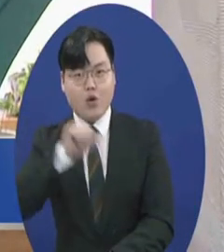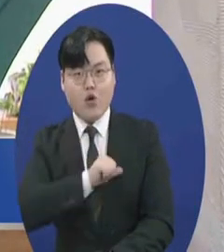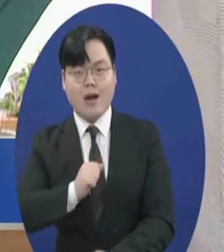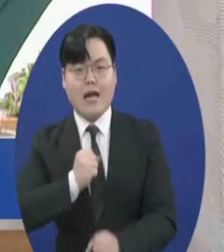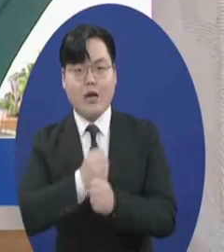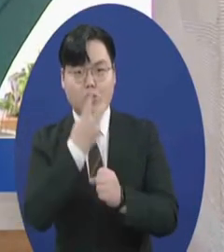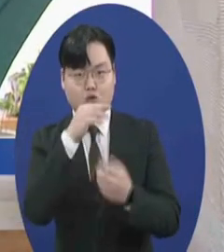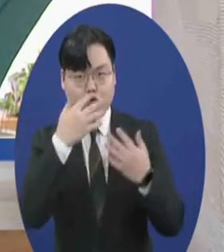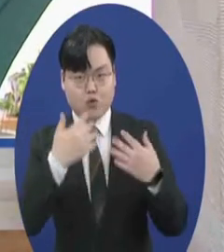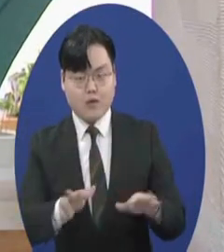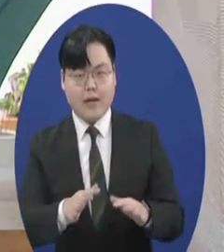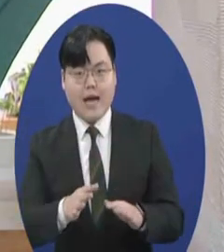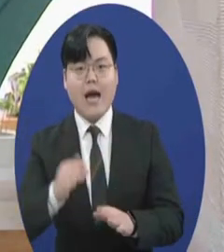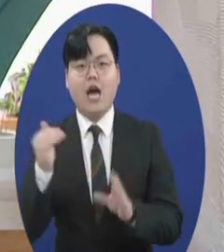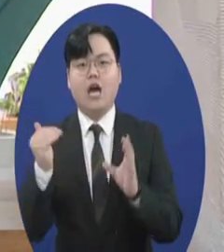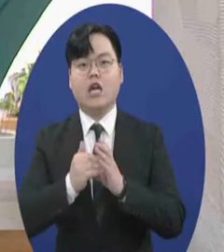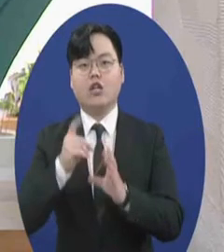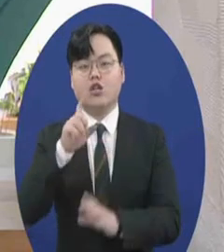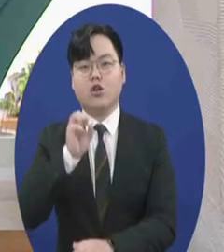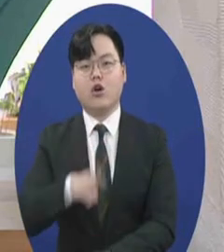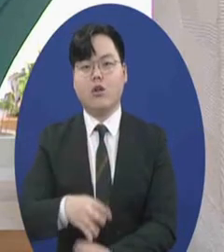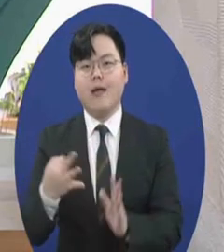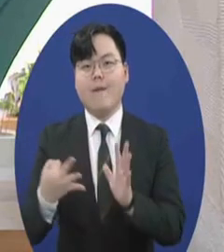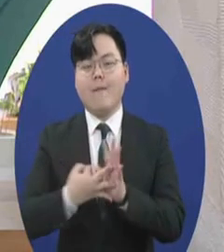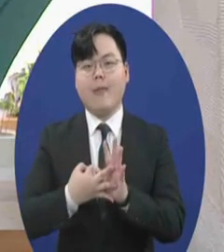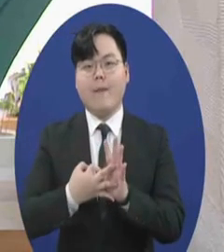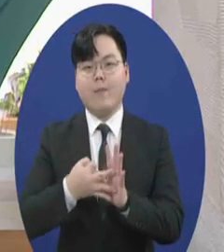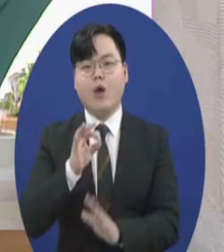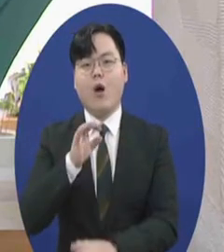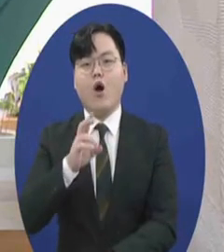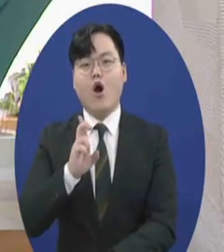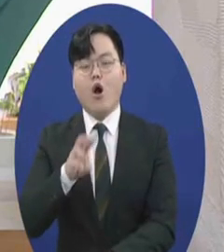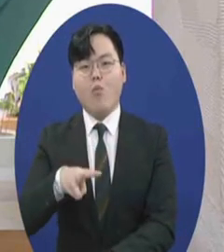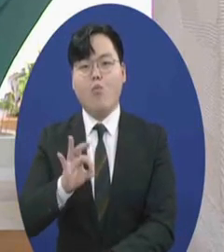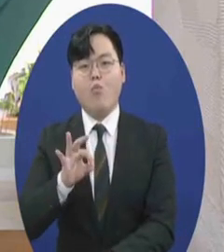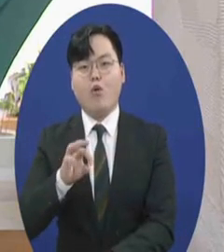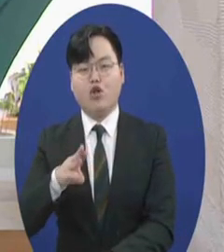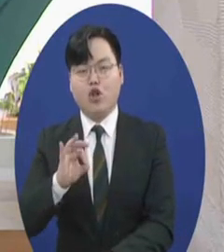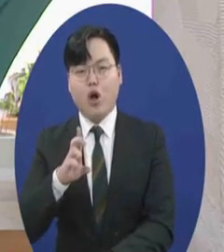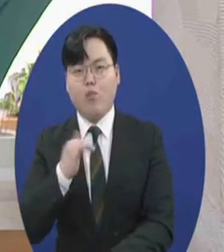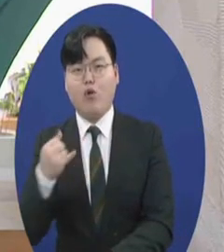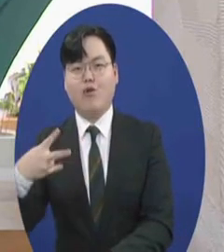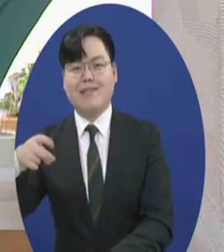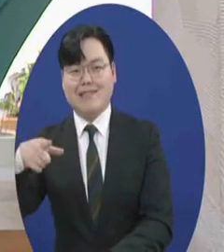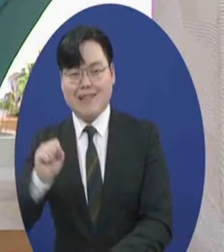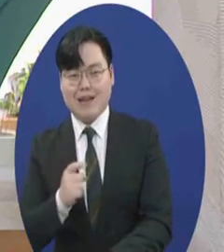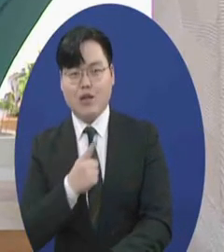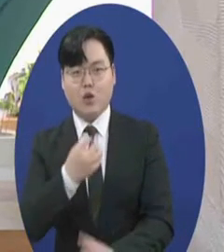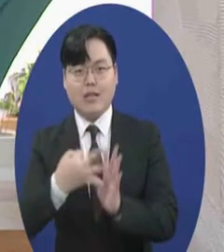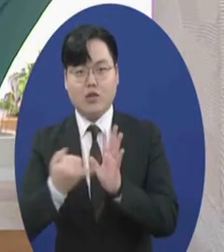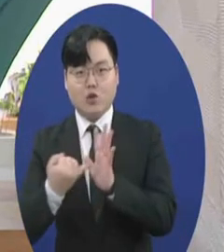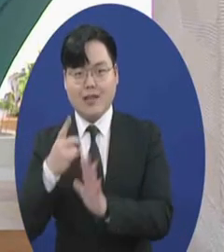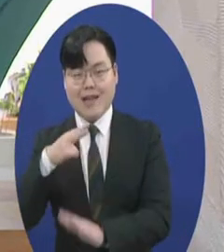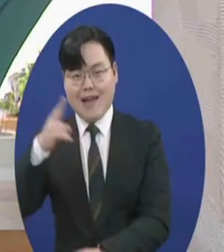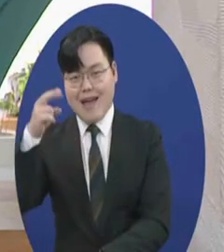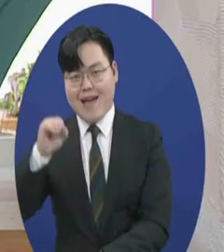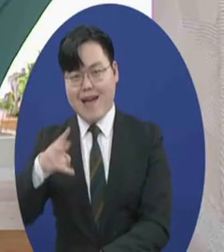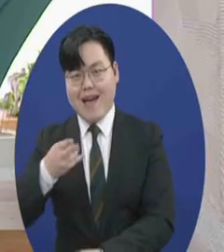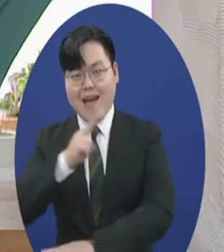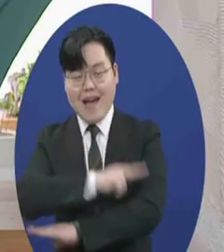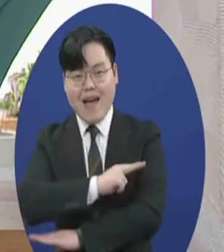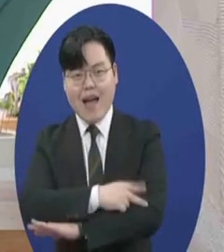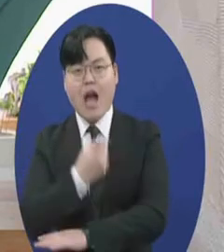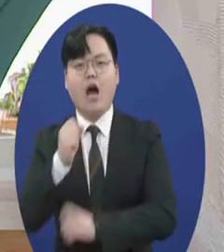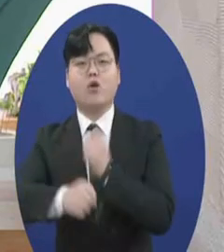ажиллав. Эрдэнэ хотын одоо 8 дугаар мотоудлын дивизэж одоо байгаа 184 дугаар ангид бас 10-р жилийн